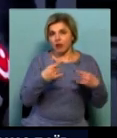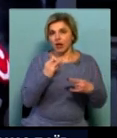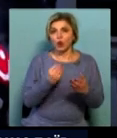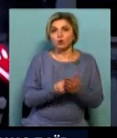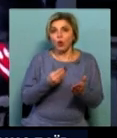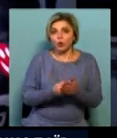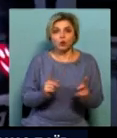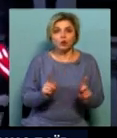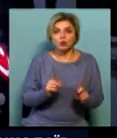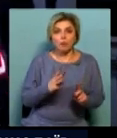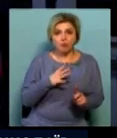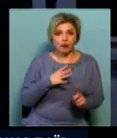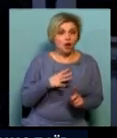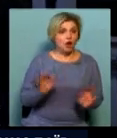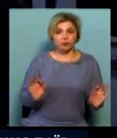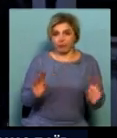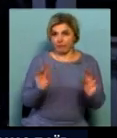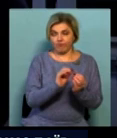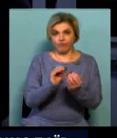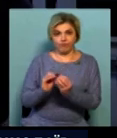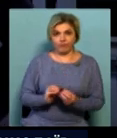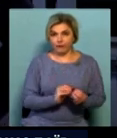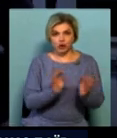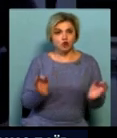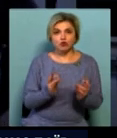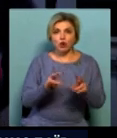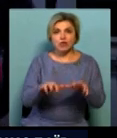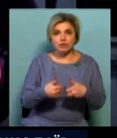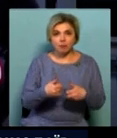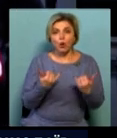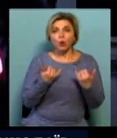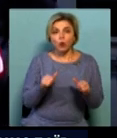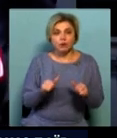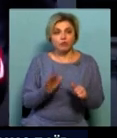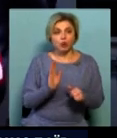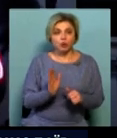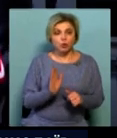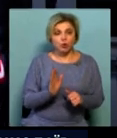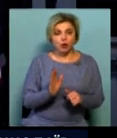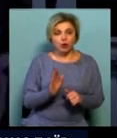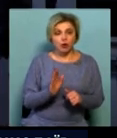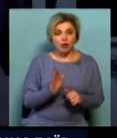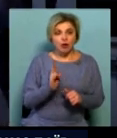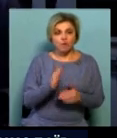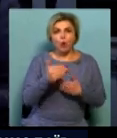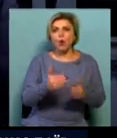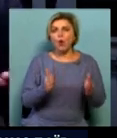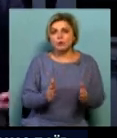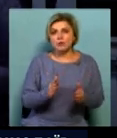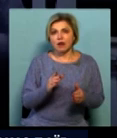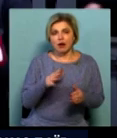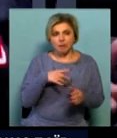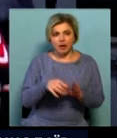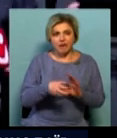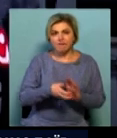все, що було у спальні, воно нічого не було взяте. Єдине, що взяли, дуже дивно, пауербанк, котрий був у коробці, новий. Вони його